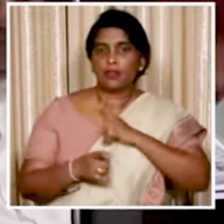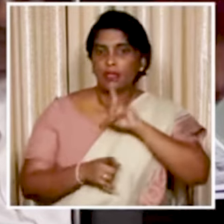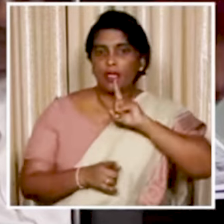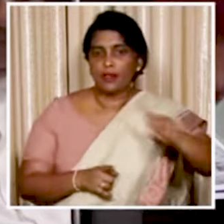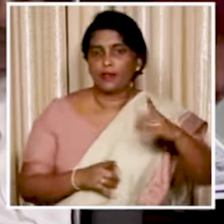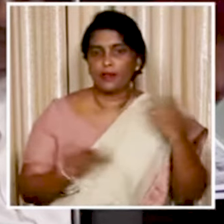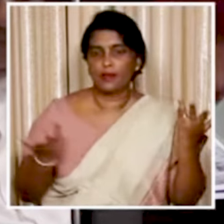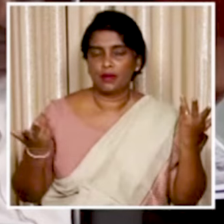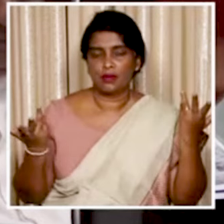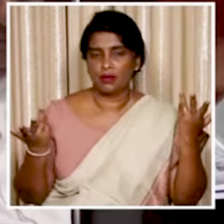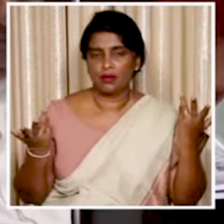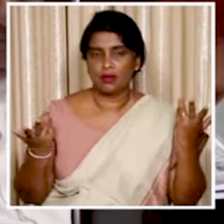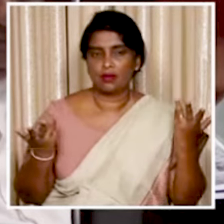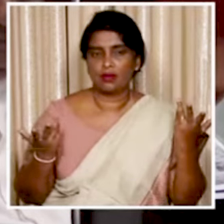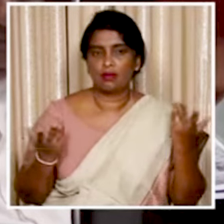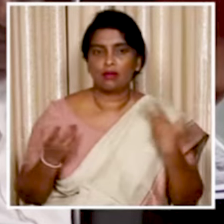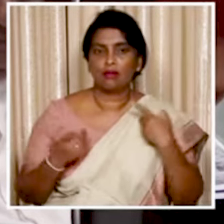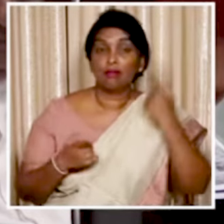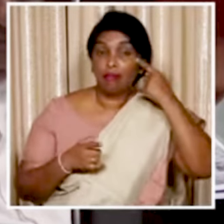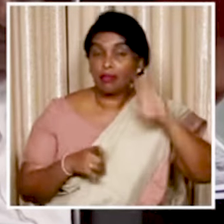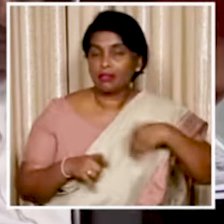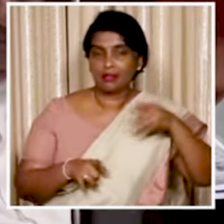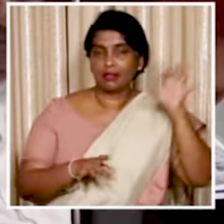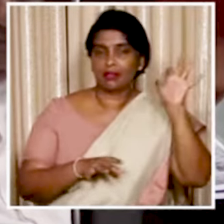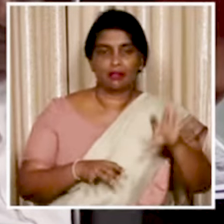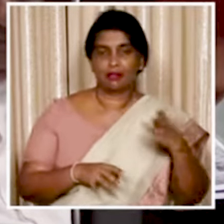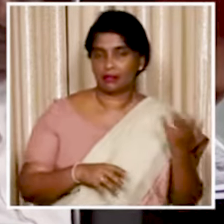නැහැ මෙතුමා නිකන් පත් කරුවේ නැහැ